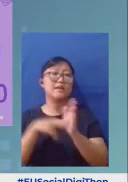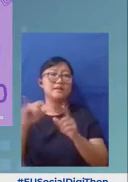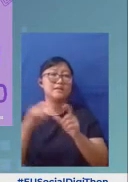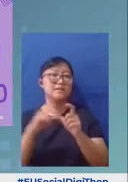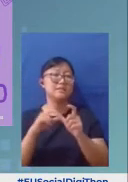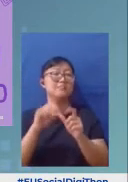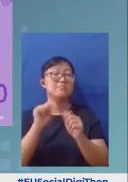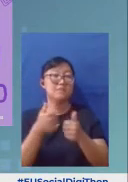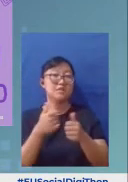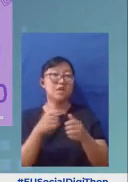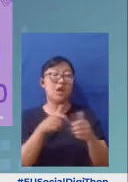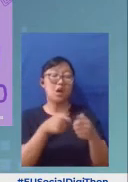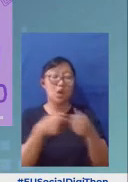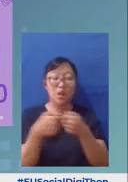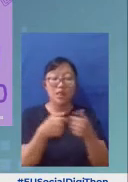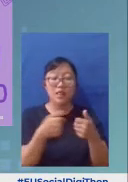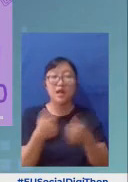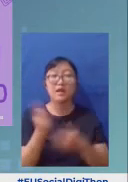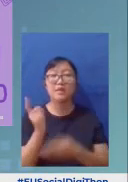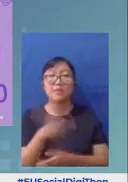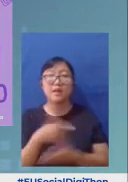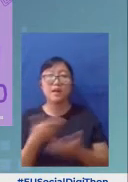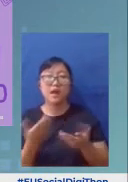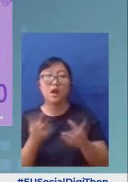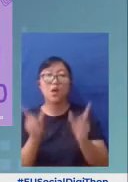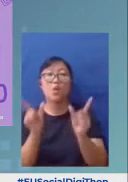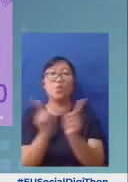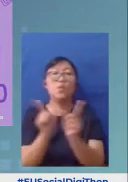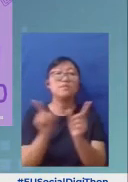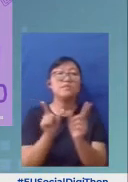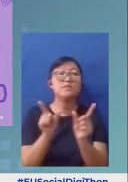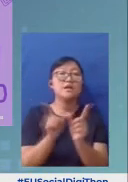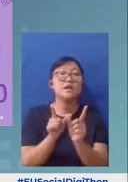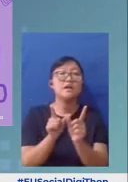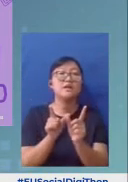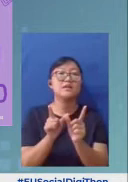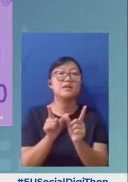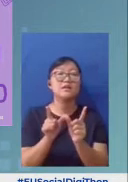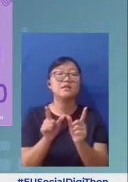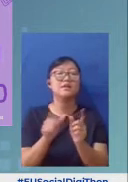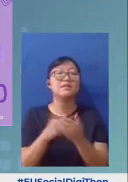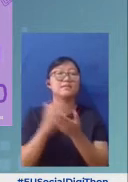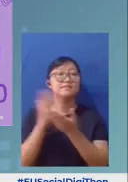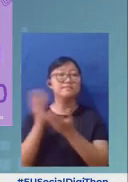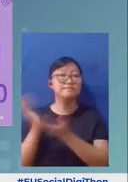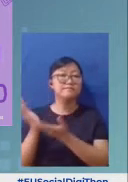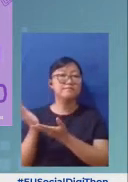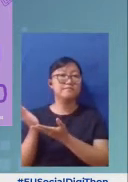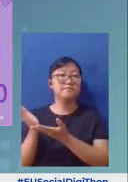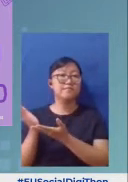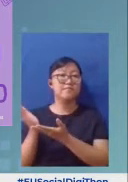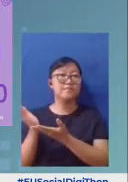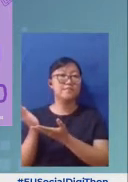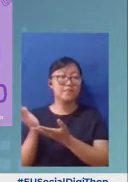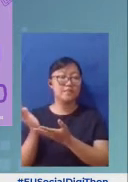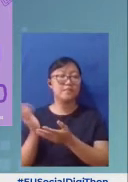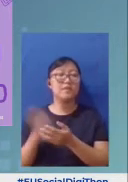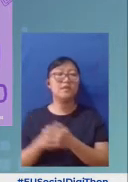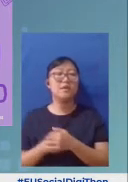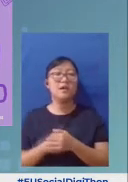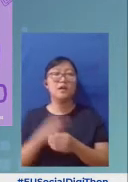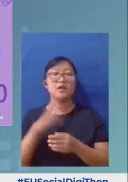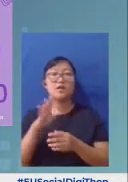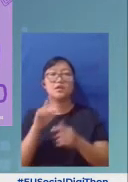dari website ini ipkindonesia.org.id atau alamat emailnya